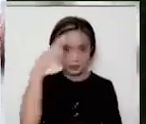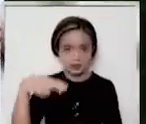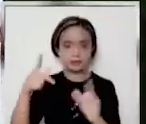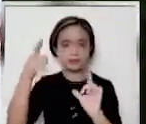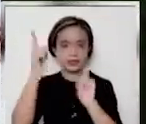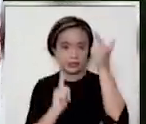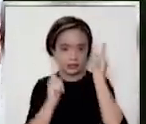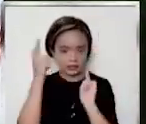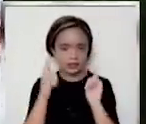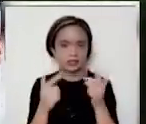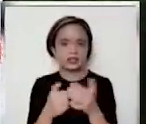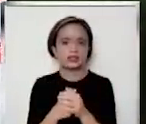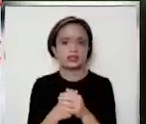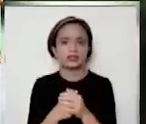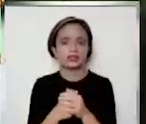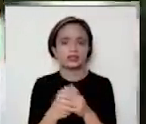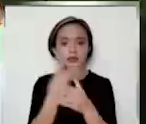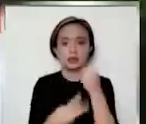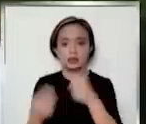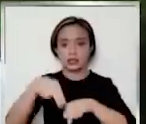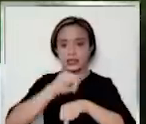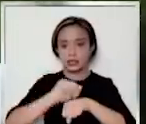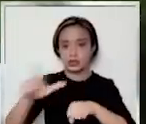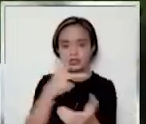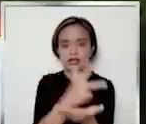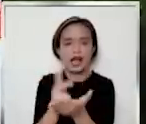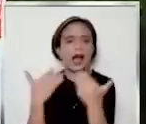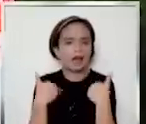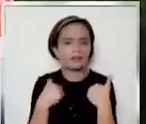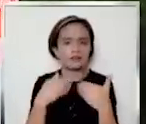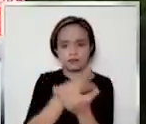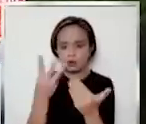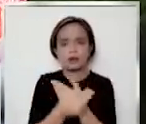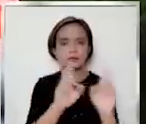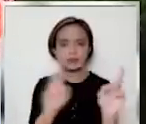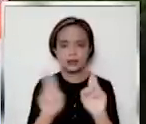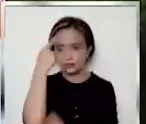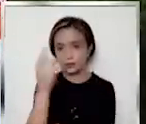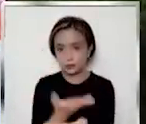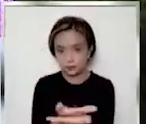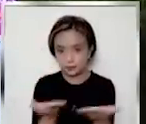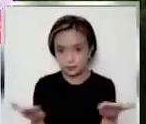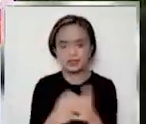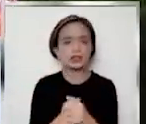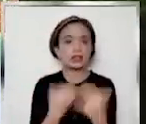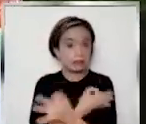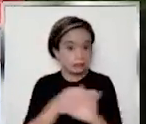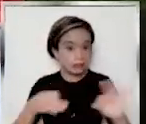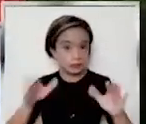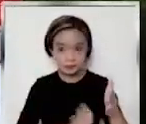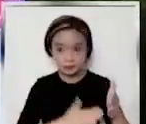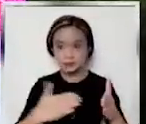both national parks. Marami po kaming mga hinandang programa para sa inyong lahat. Mga free concerts, free